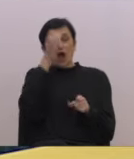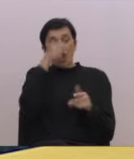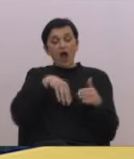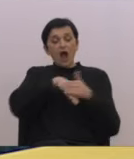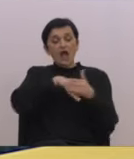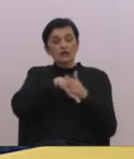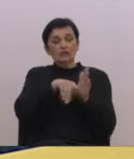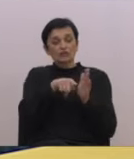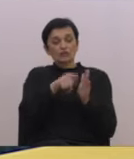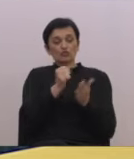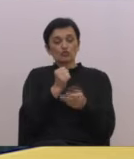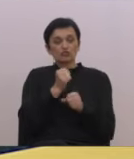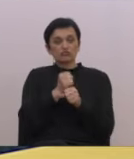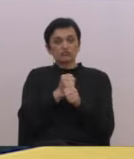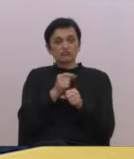უწევთ.